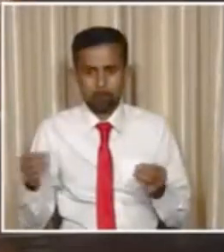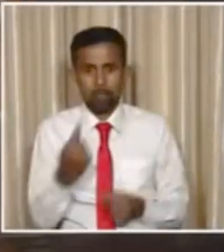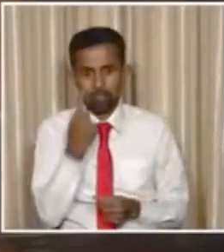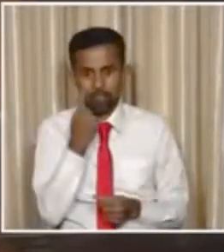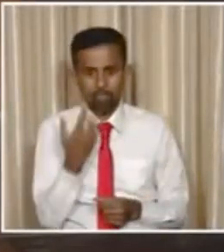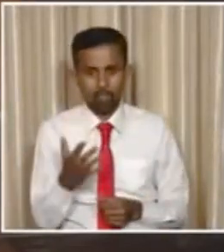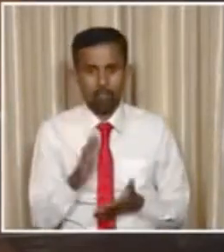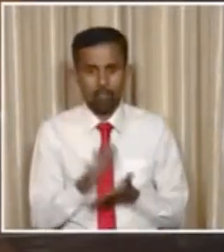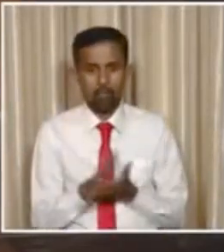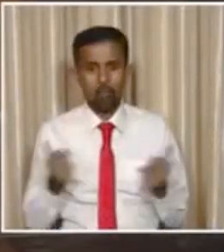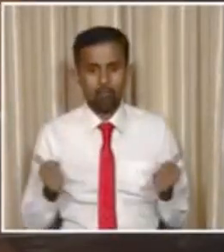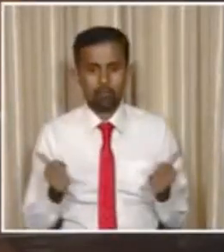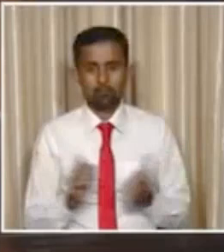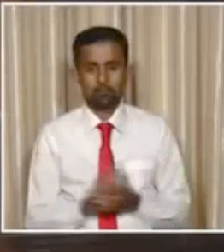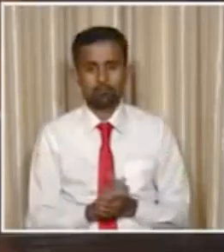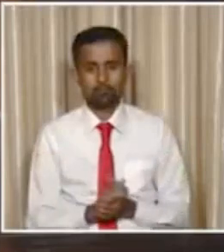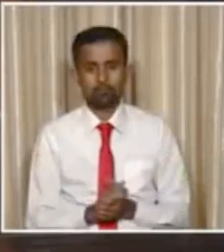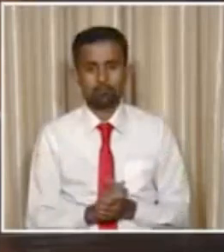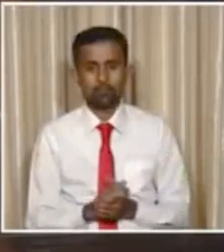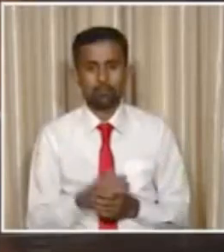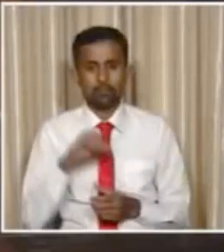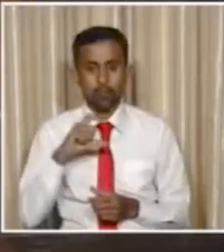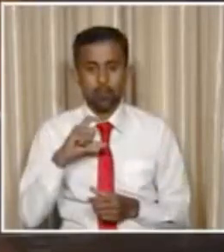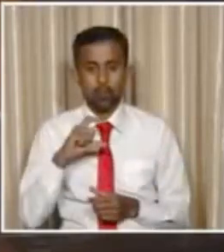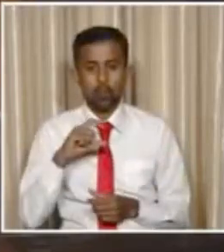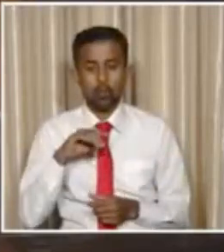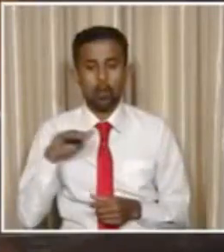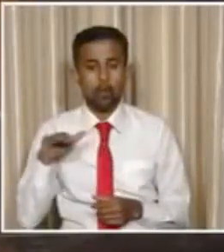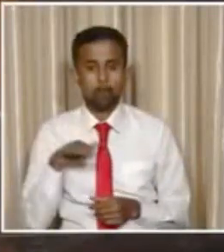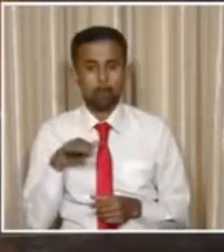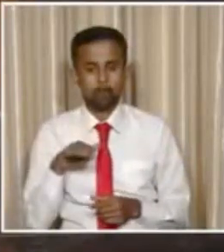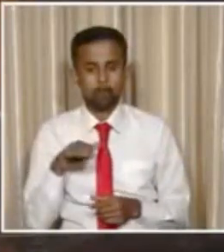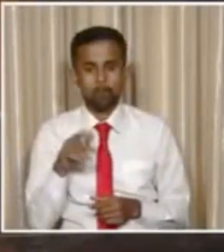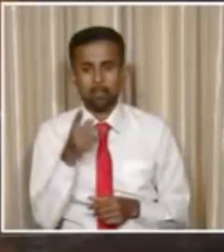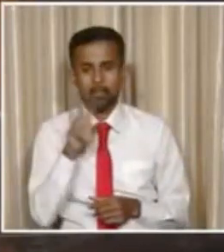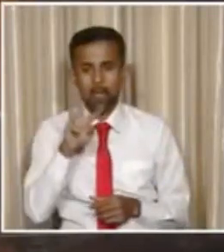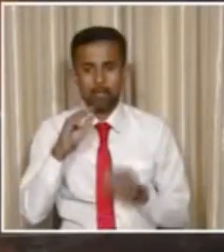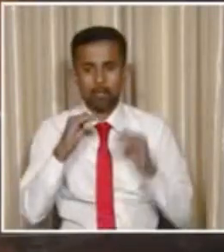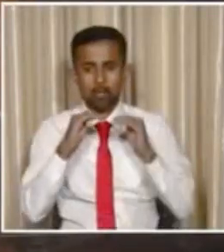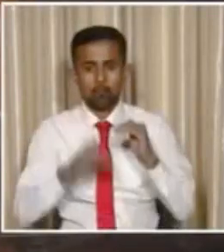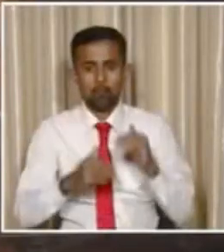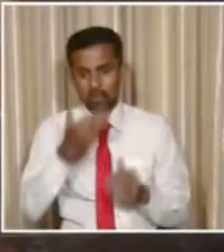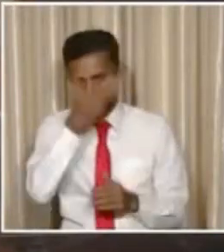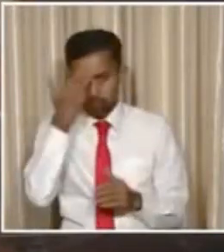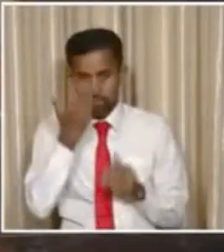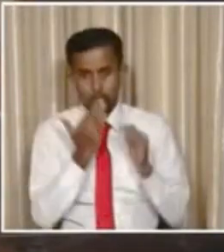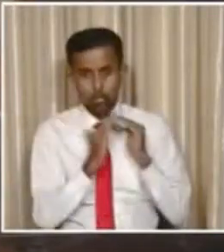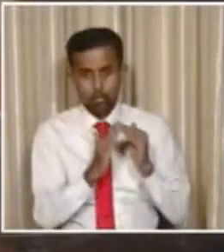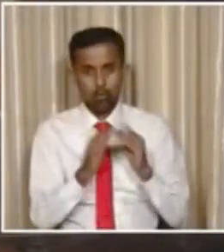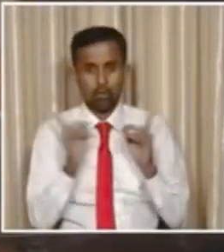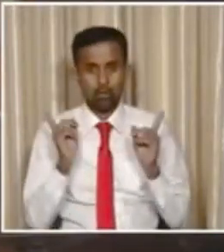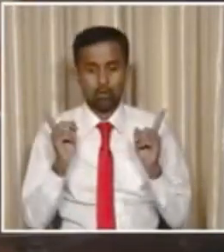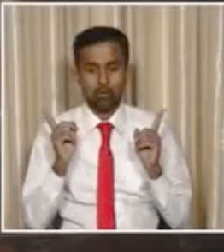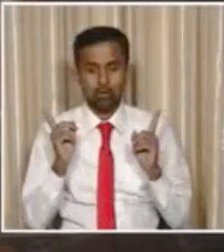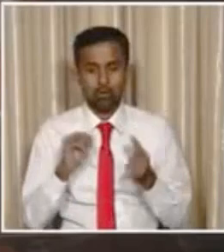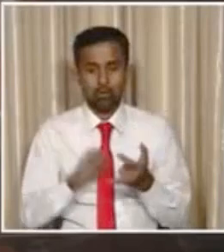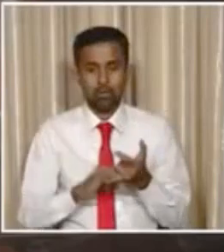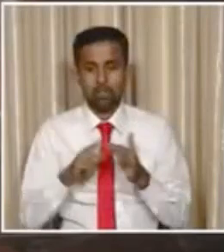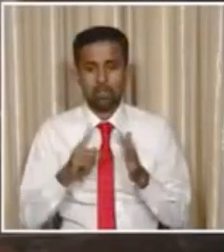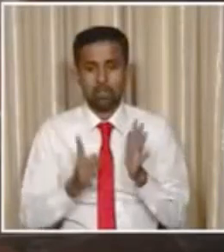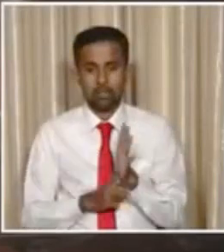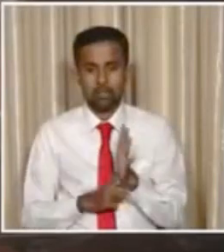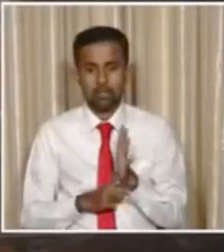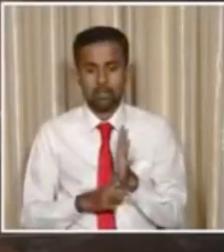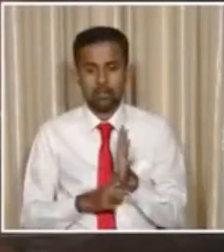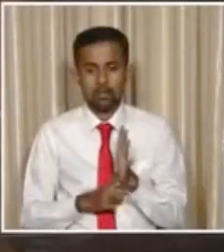මම හරි සතුටුනා. ඒක දැක්කම කොළඹ 13න් 15 හින්දු විද්‍යාලයේ ක්‍රීඩා කරන